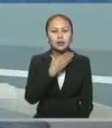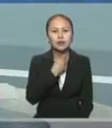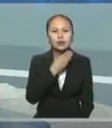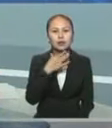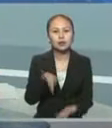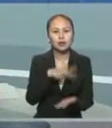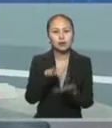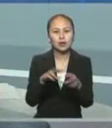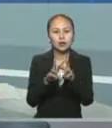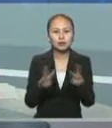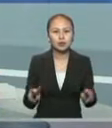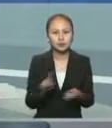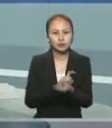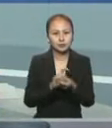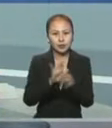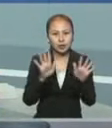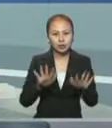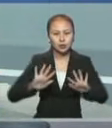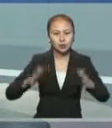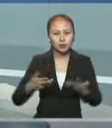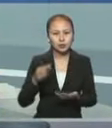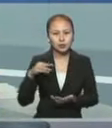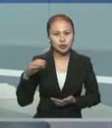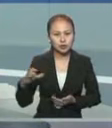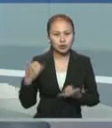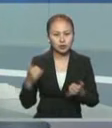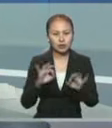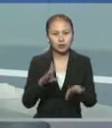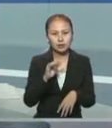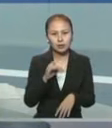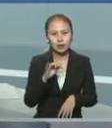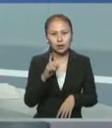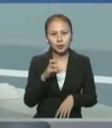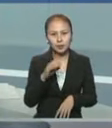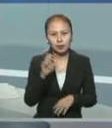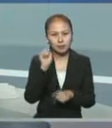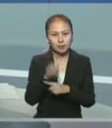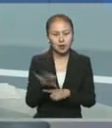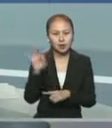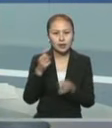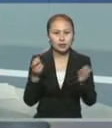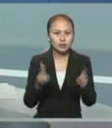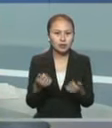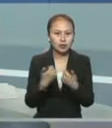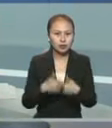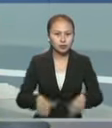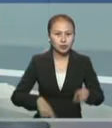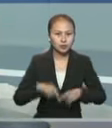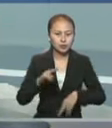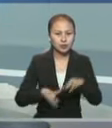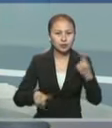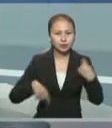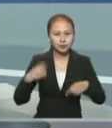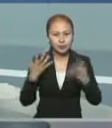Семейде қала әкімінің қаулысымен төтенше жағдай жарияланды. Қазір облыс әкімі Даниал Ахметовтың тапсырмасы бойынша арнайы комиссия құрылып,